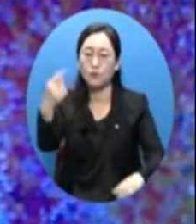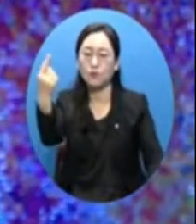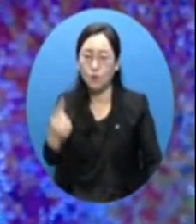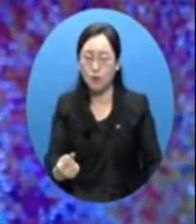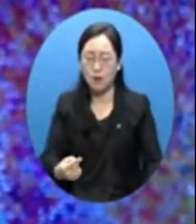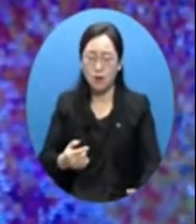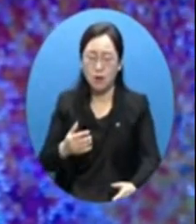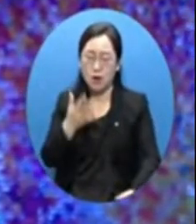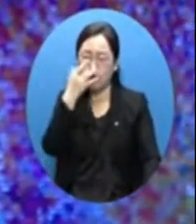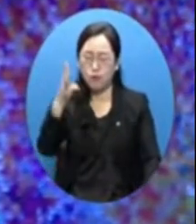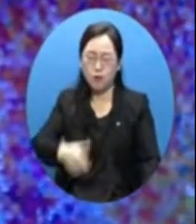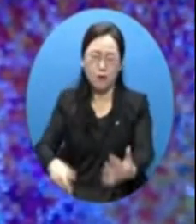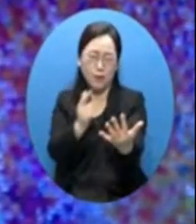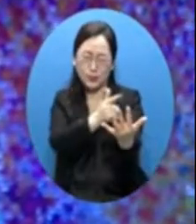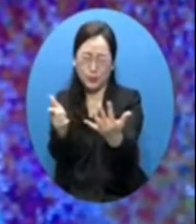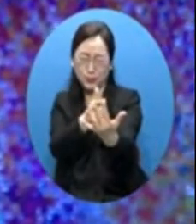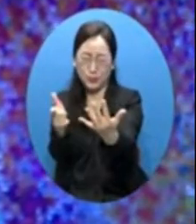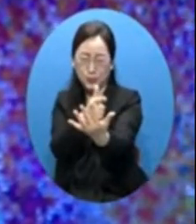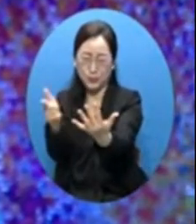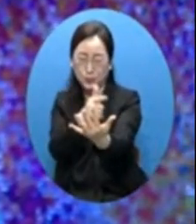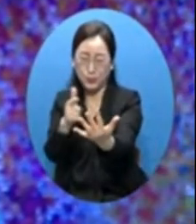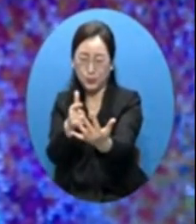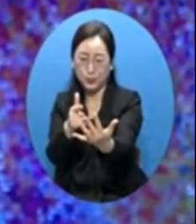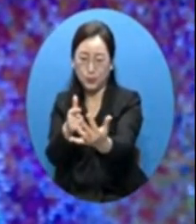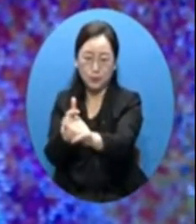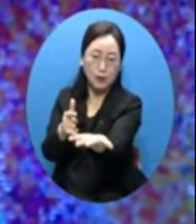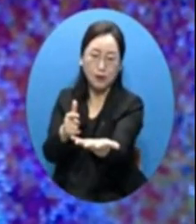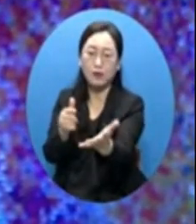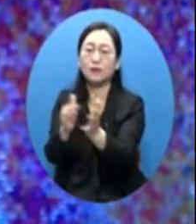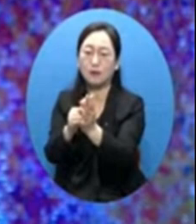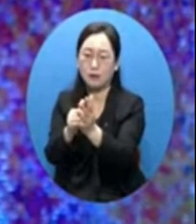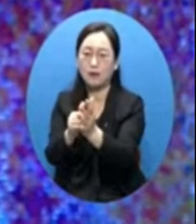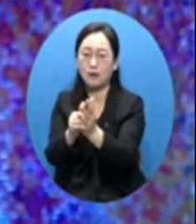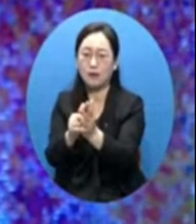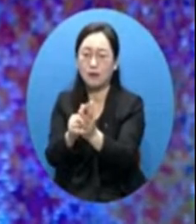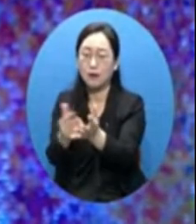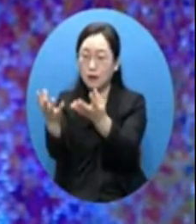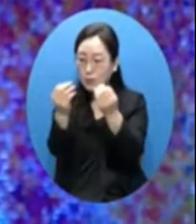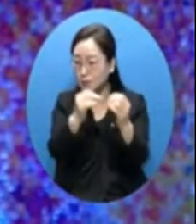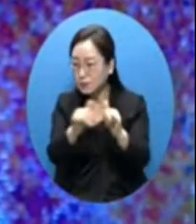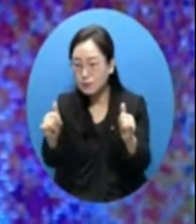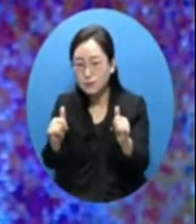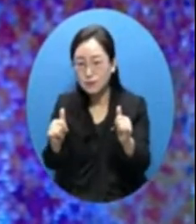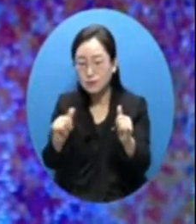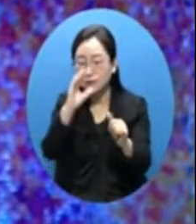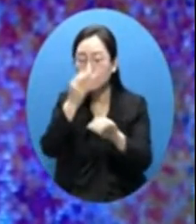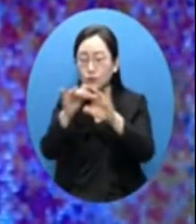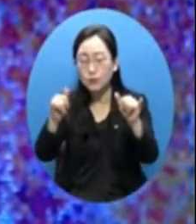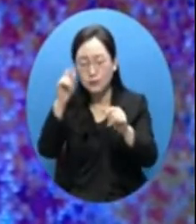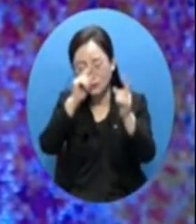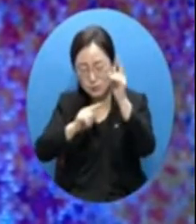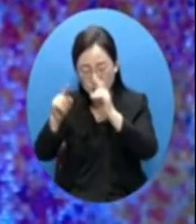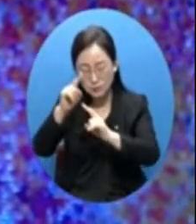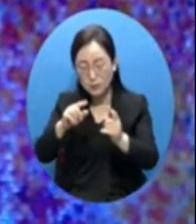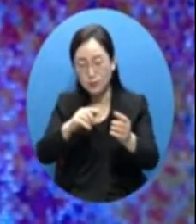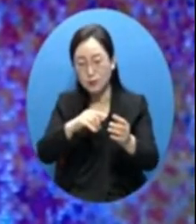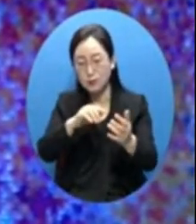총을 난사했습니다. 그 자리에서 김익도 목사님 순교하시고 수십 명의 성도들이 같이